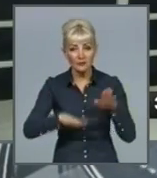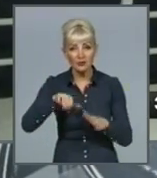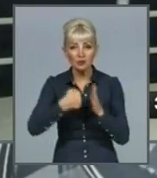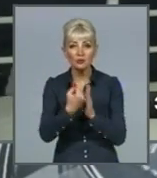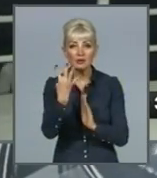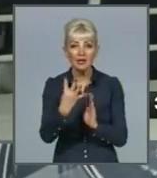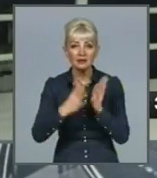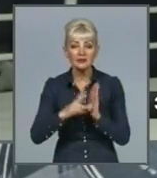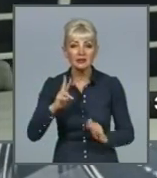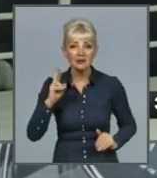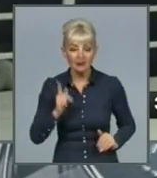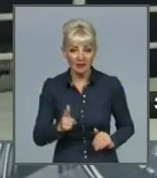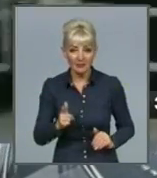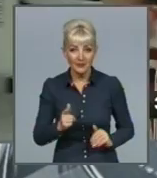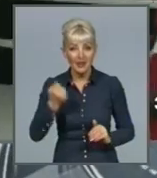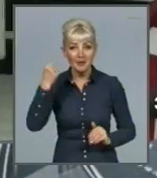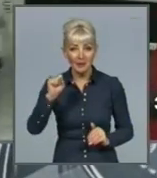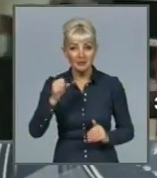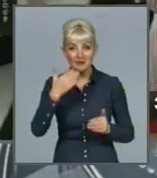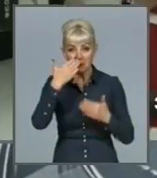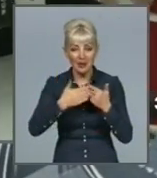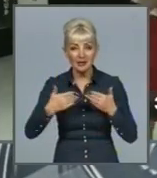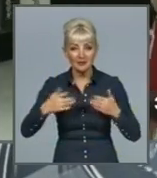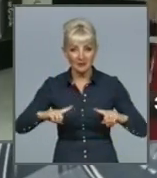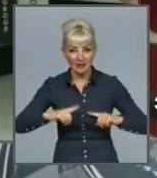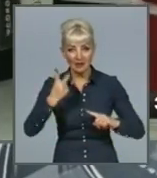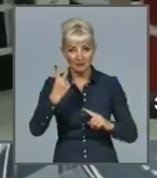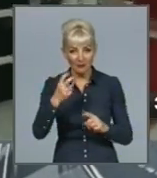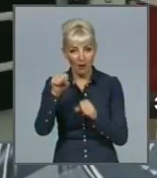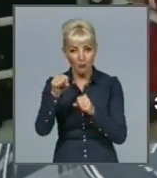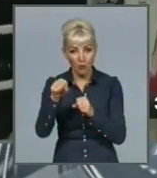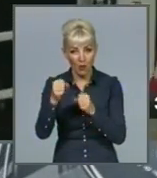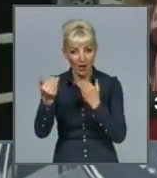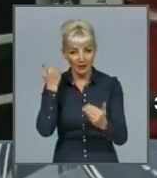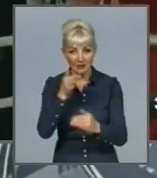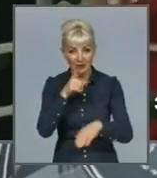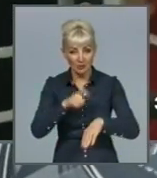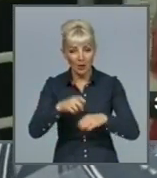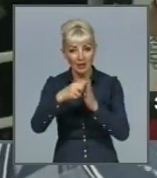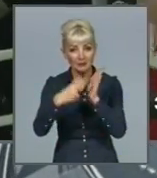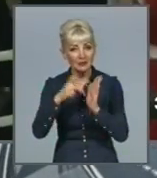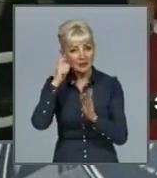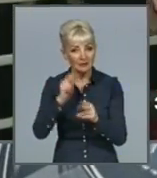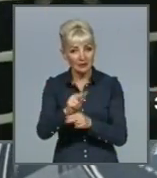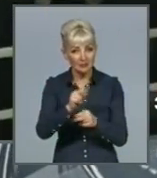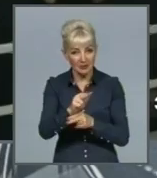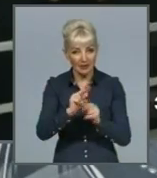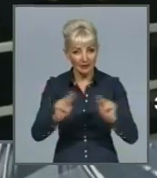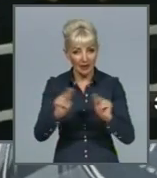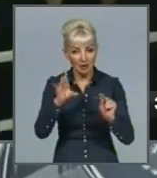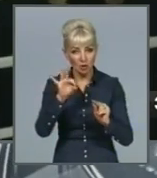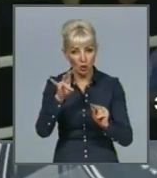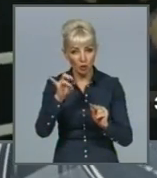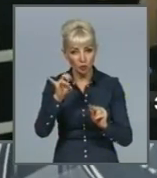килограммов. Выиграв на пути к финалу 2 боя досрочно, 17-летний воспитанник Алексея Солодовникова в дуэли за титул победил